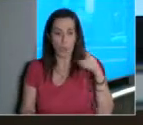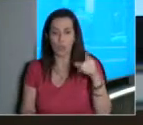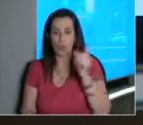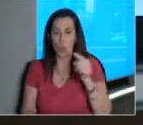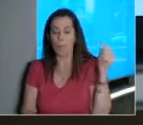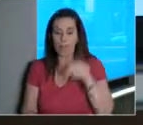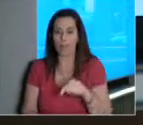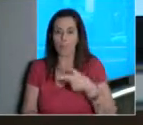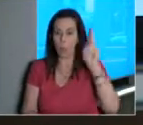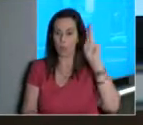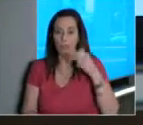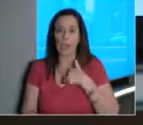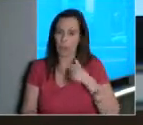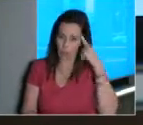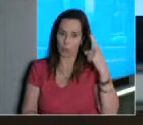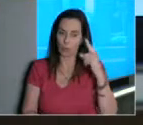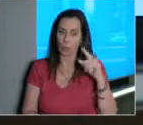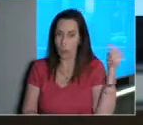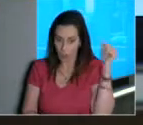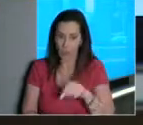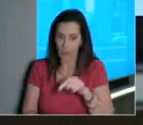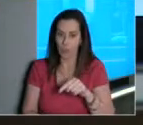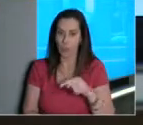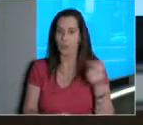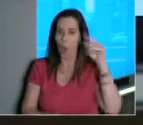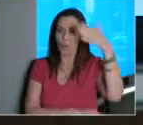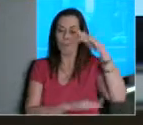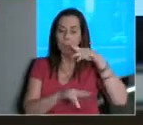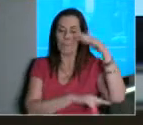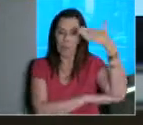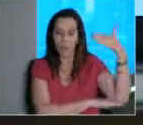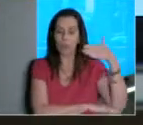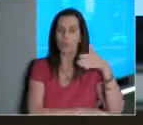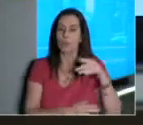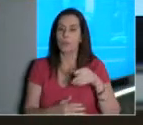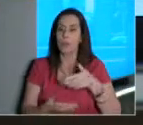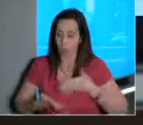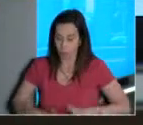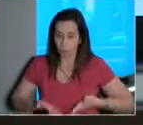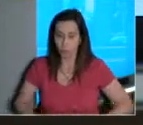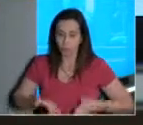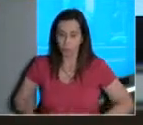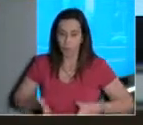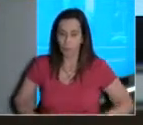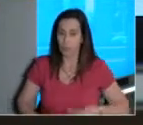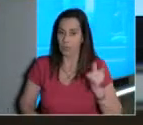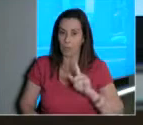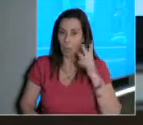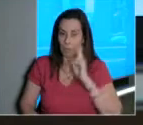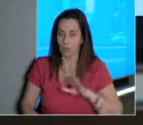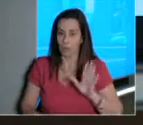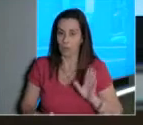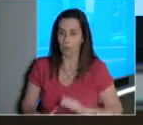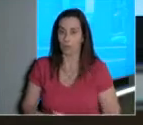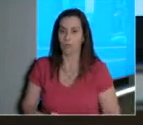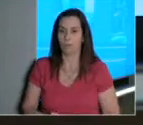שלא מגיעים לפה יותר, אני יודעת שקודם כל מגיעים מאוד ארצות, ודבר שני, נתוני הילודה שעכשיו אנחנו רואים, גם לא מביישים הסתננות